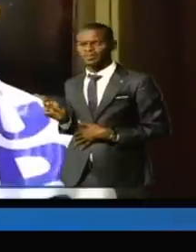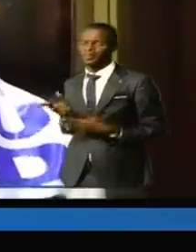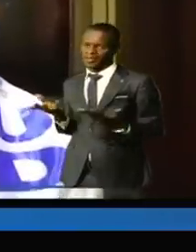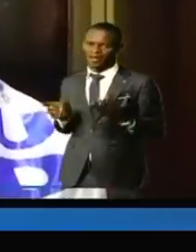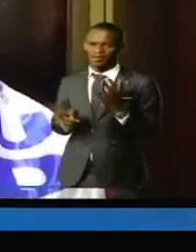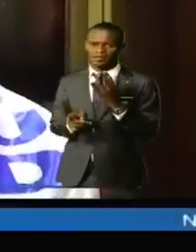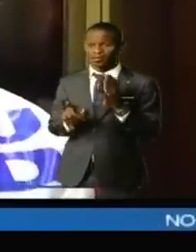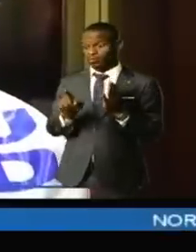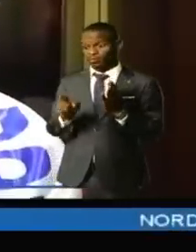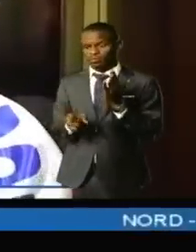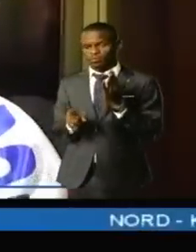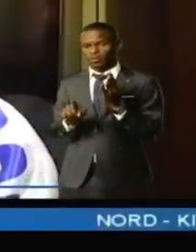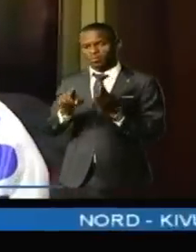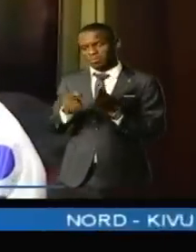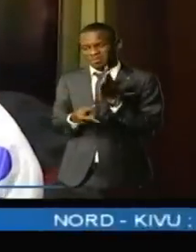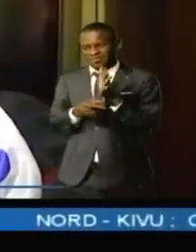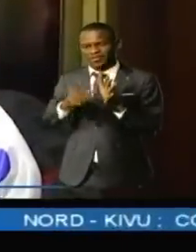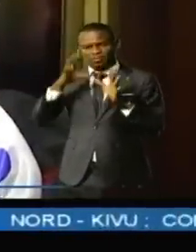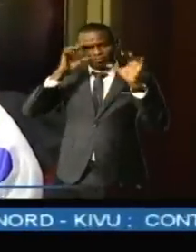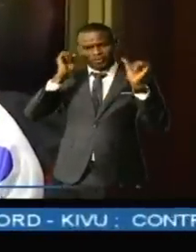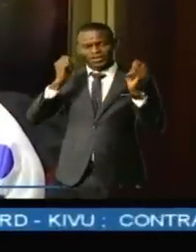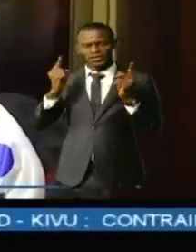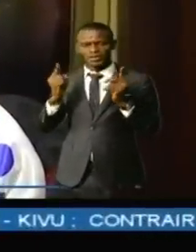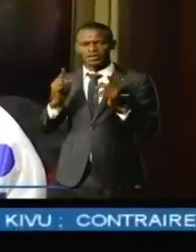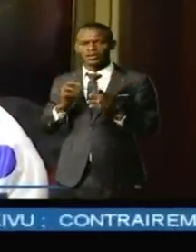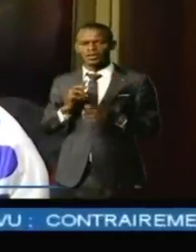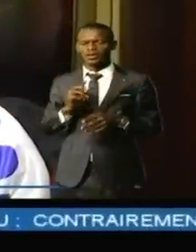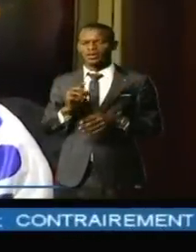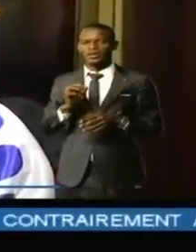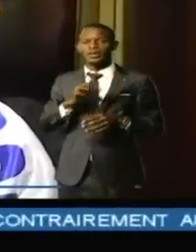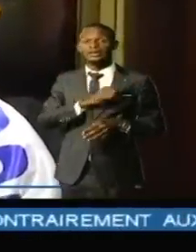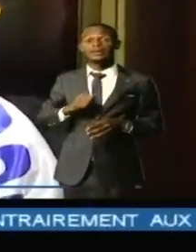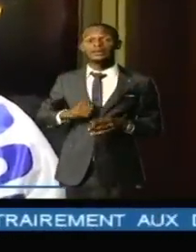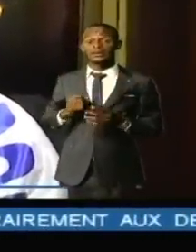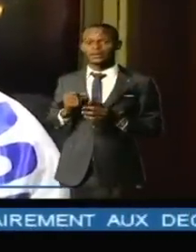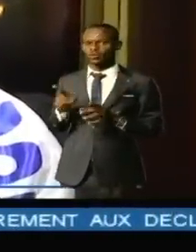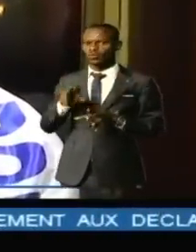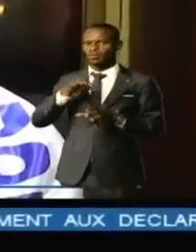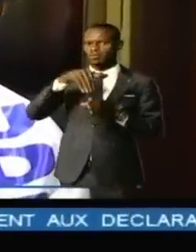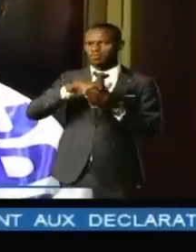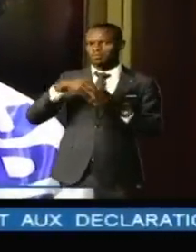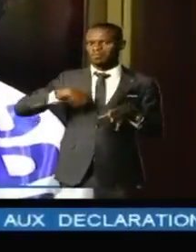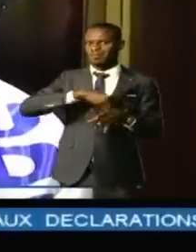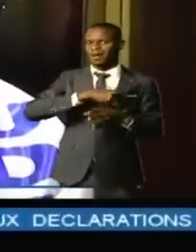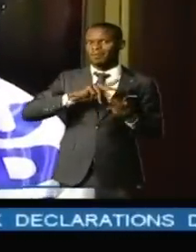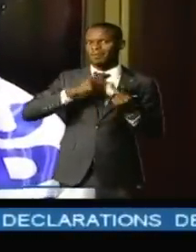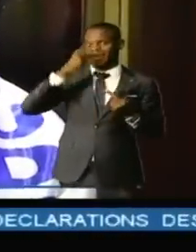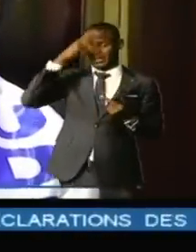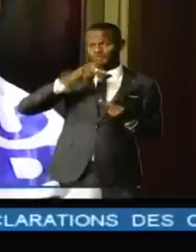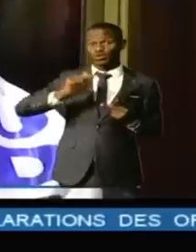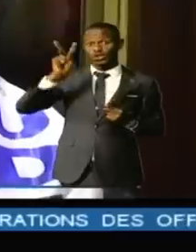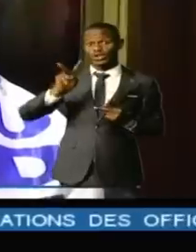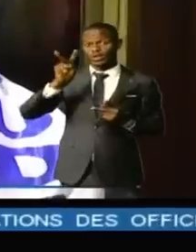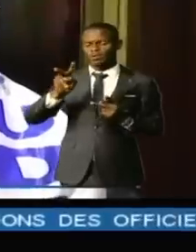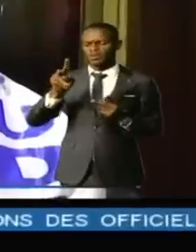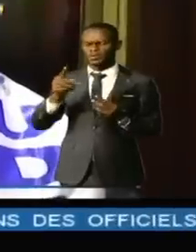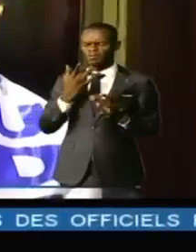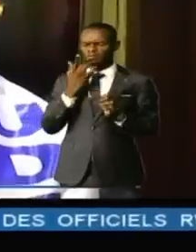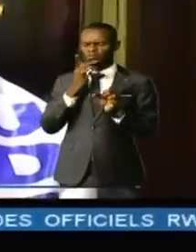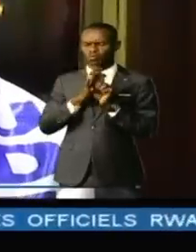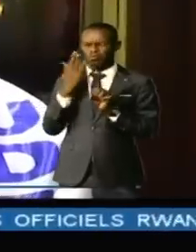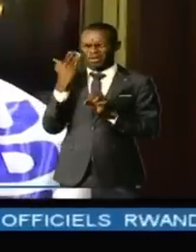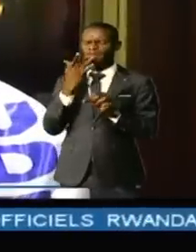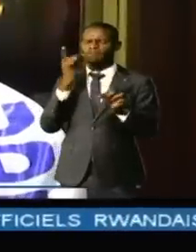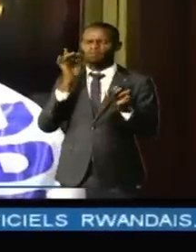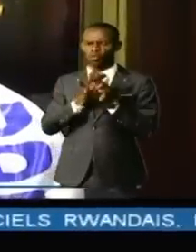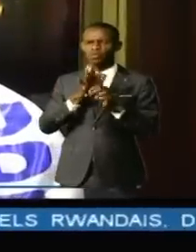groupe de femmes, nous avons plusieurs moments. Moi, personnellement, en tant que président, j'ai plaidé pour ce moment-là. Moi,